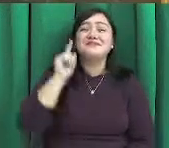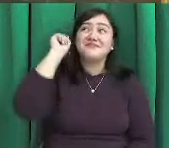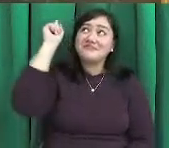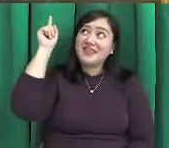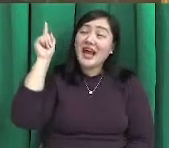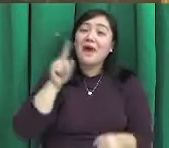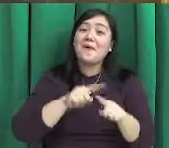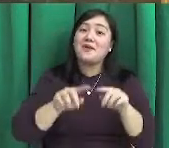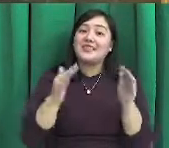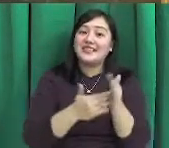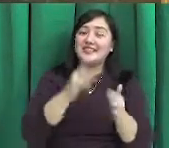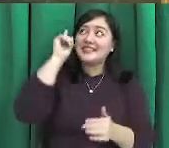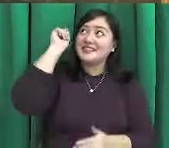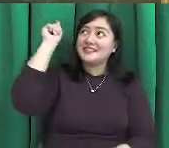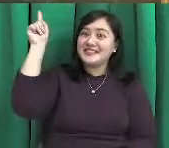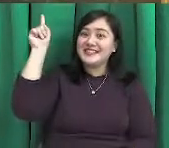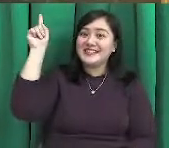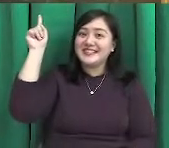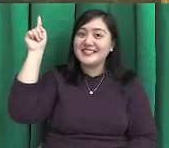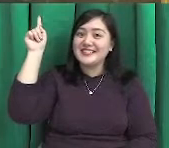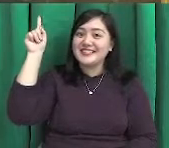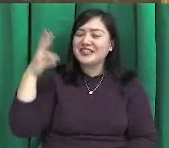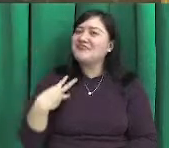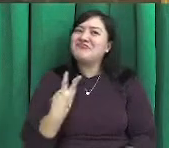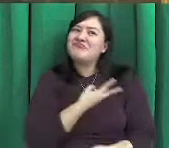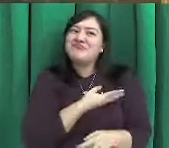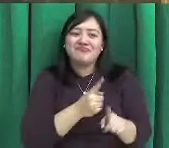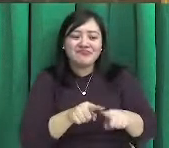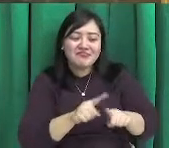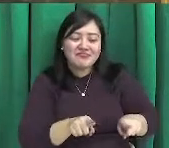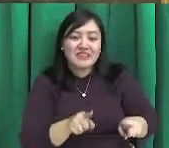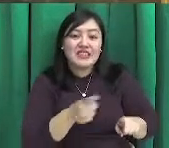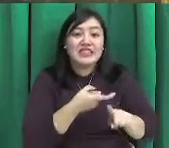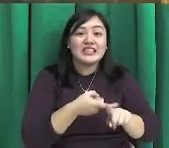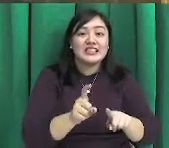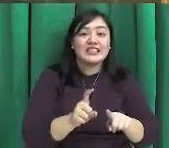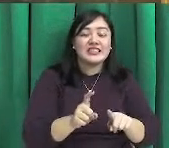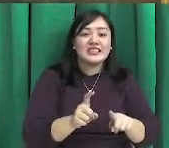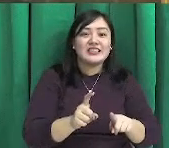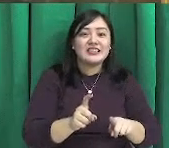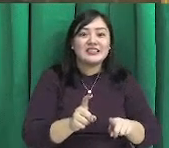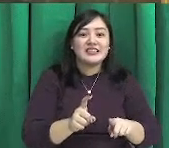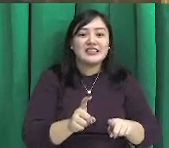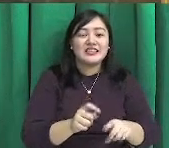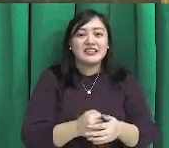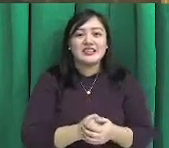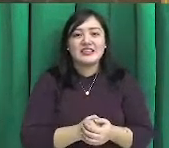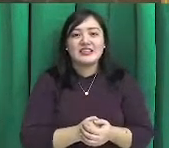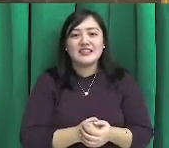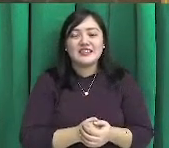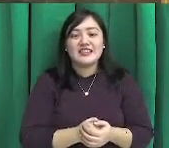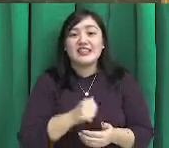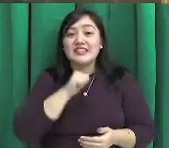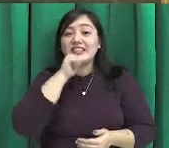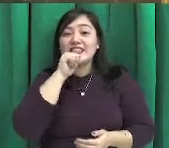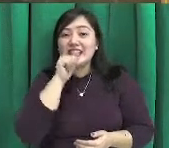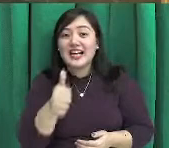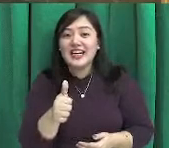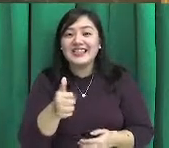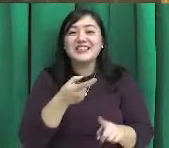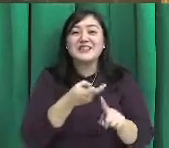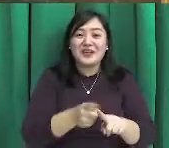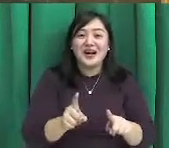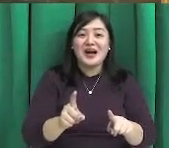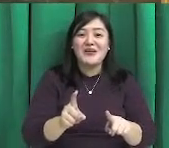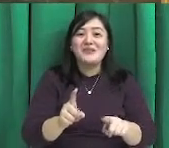school. Yun na. Parabang sinasabi mo, kung kilala kita lang.